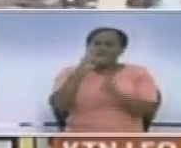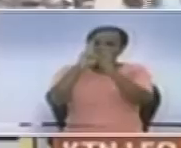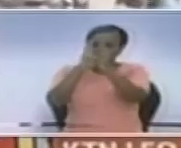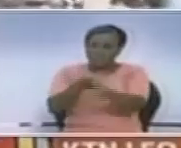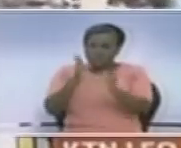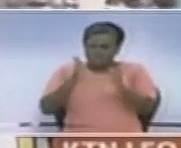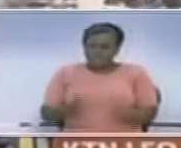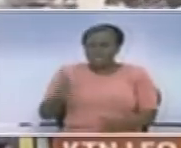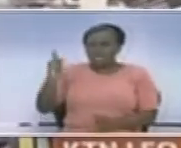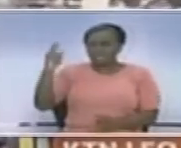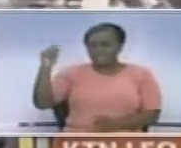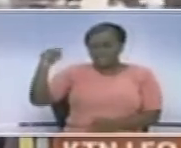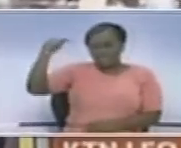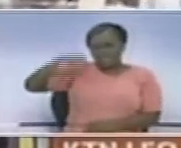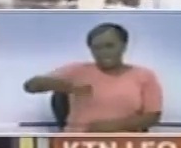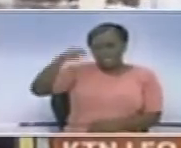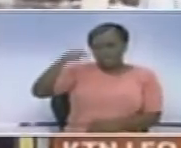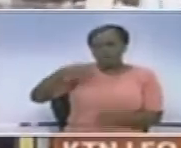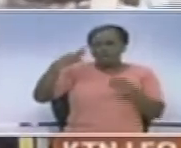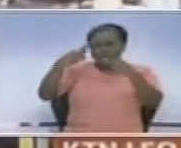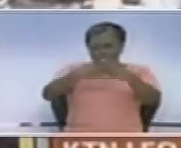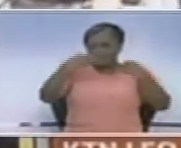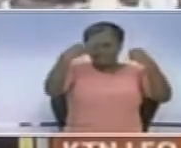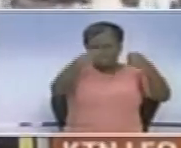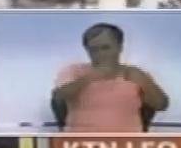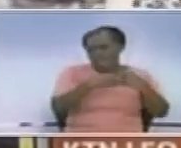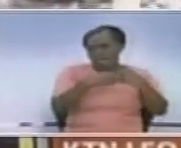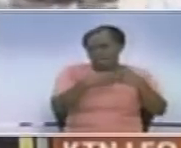KTN Leo, katika uwanja wa Kamukunji mtaani Kibra.